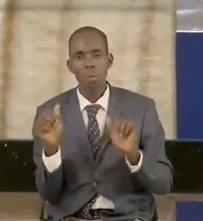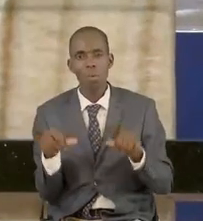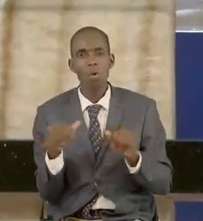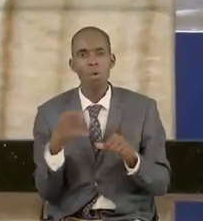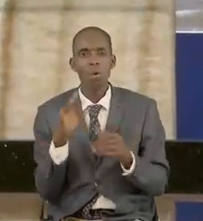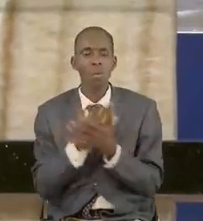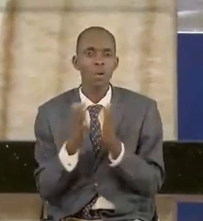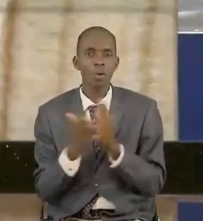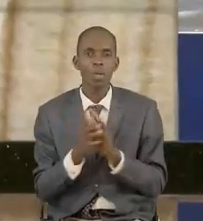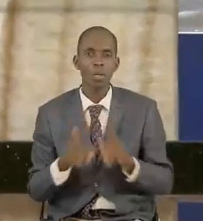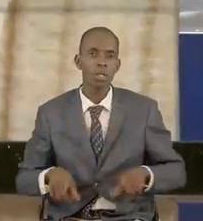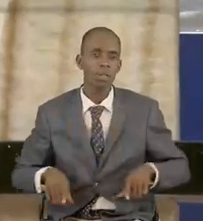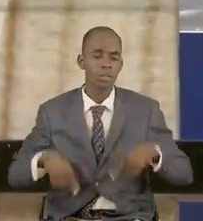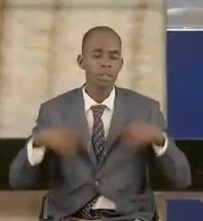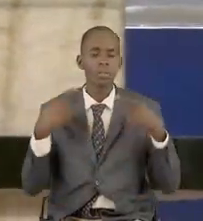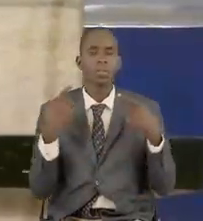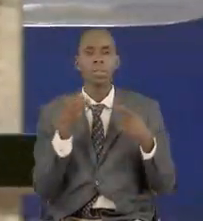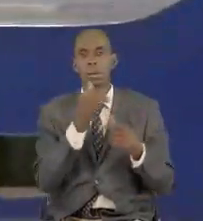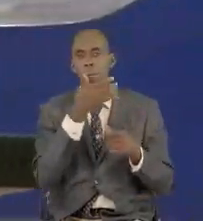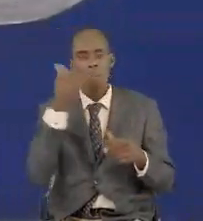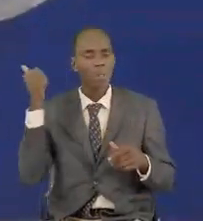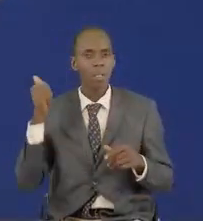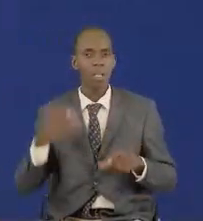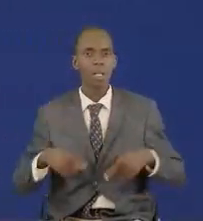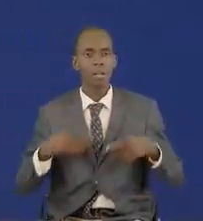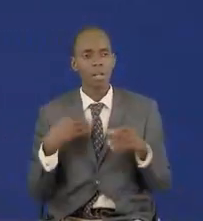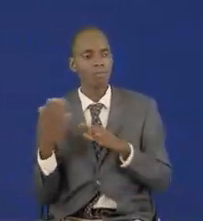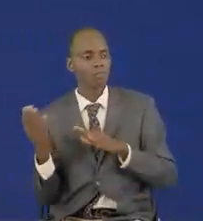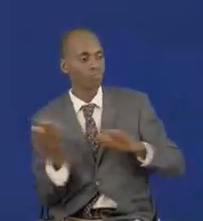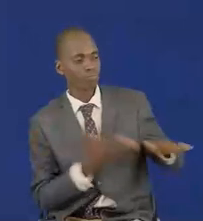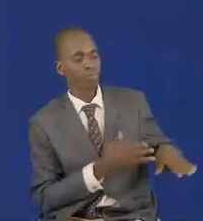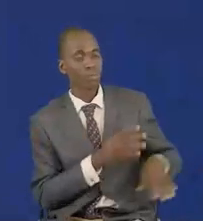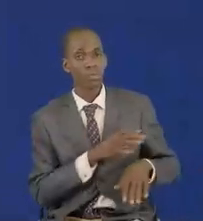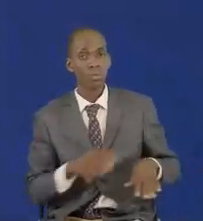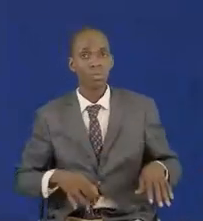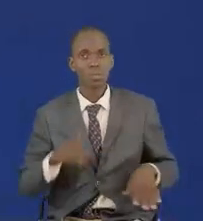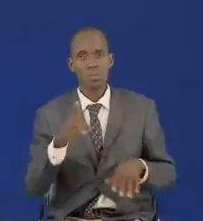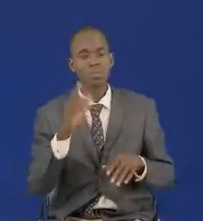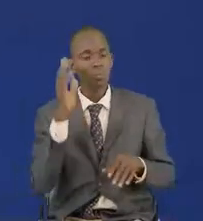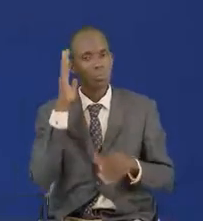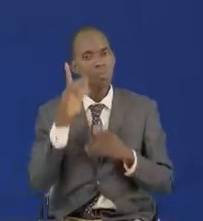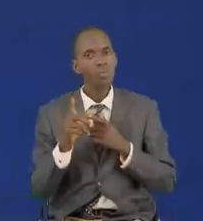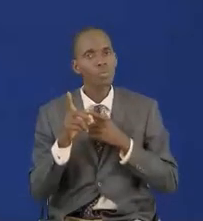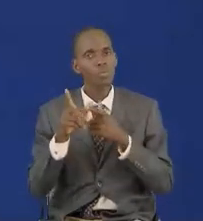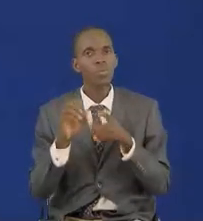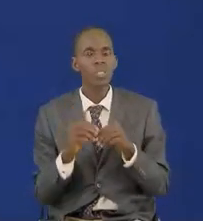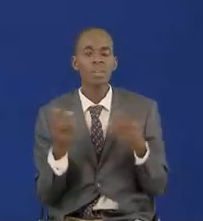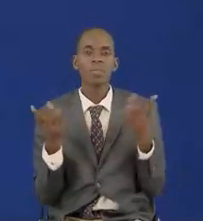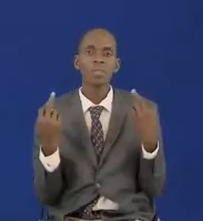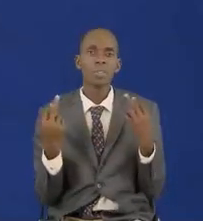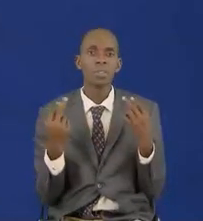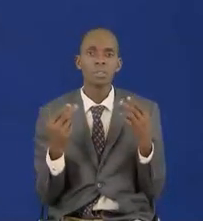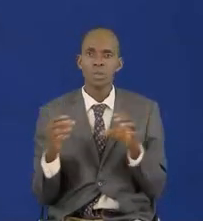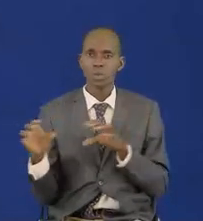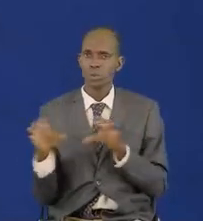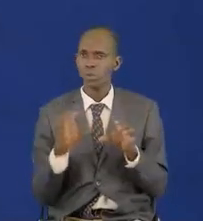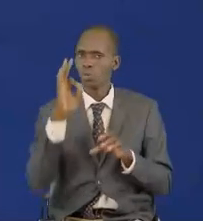une possibilité de mener une vie meilleure et tu abandonnes Christ tu vas courir en vain